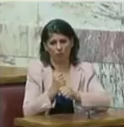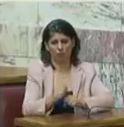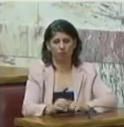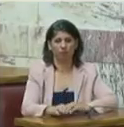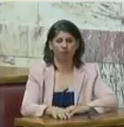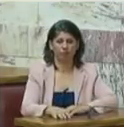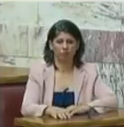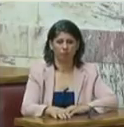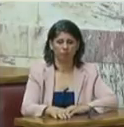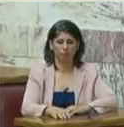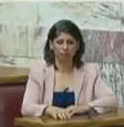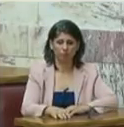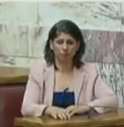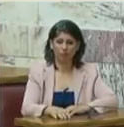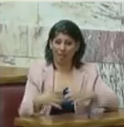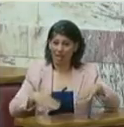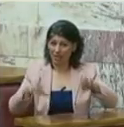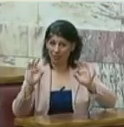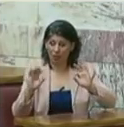Εκκινώντας λοιπόν από τον κατώτατο μισθό,